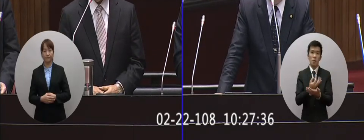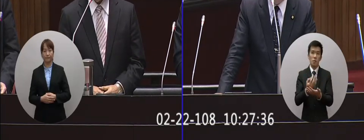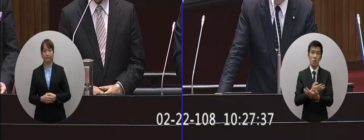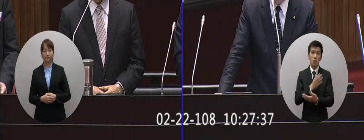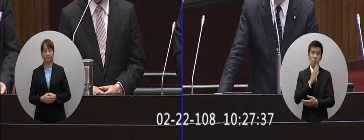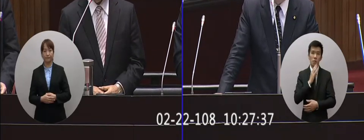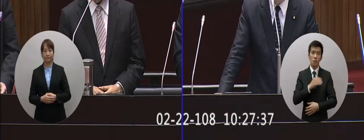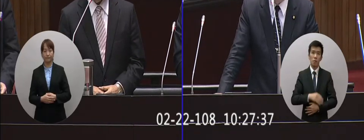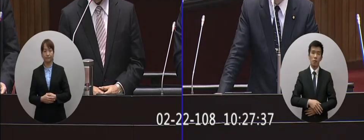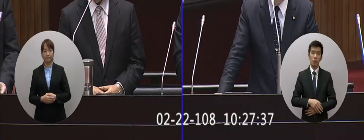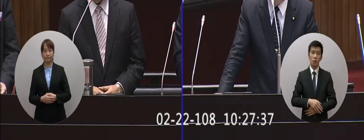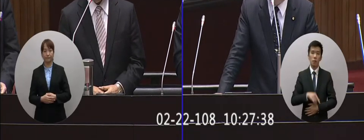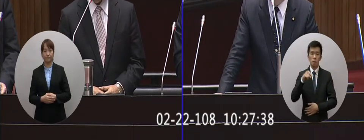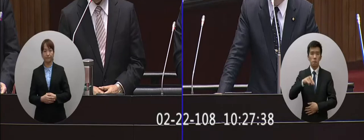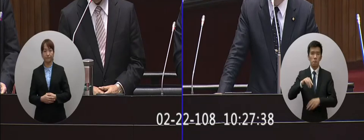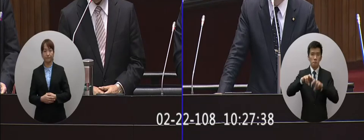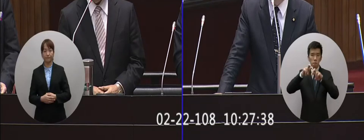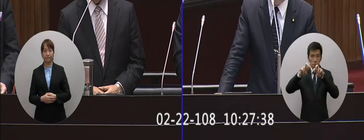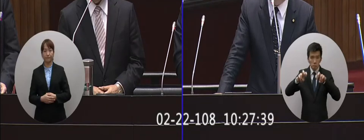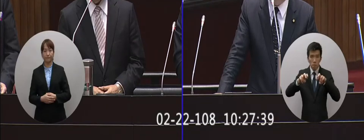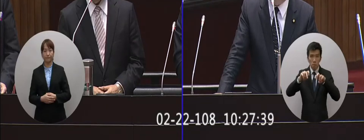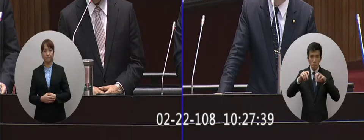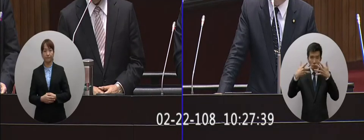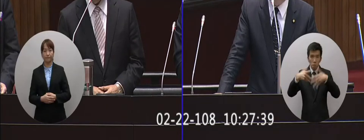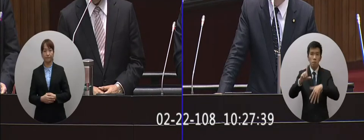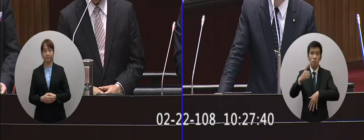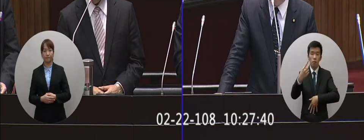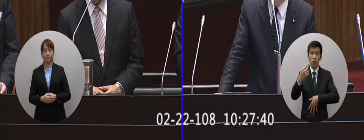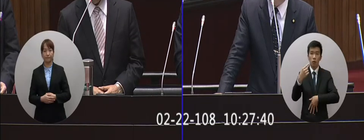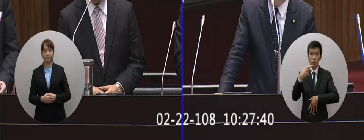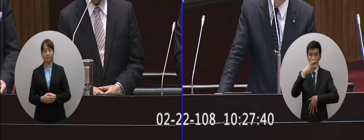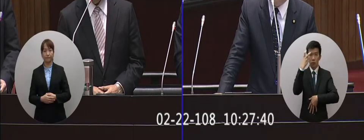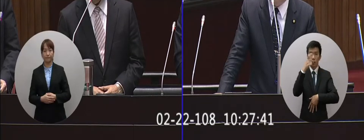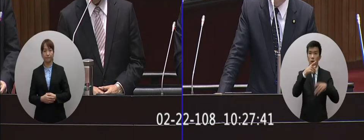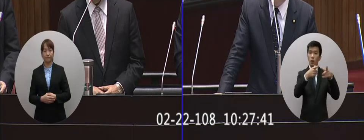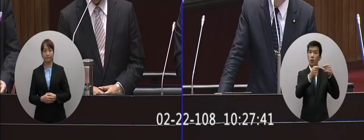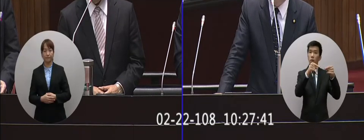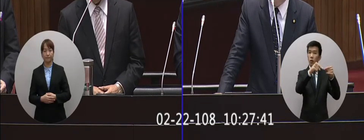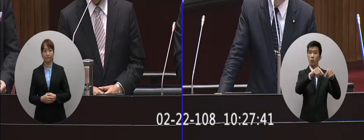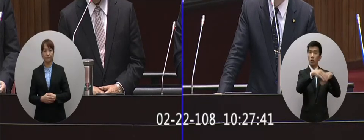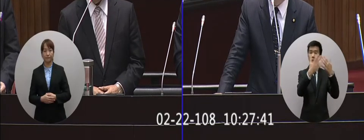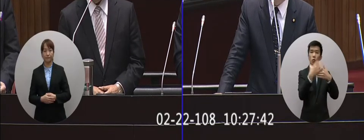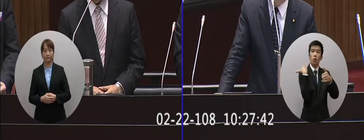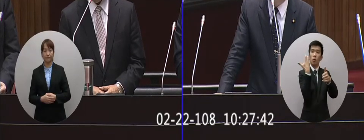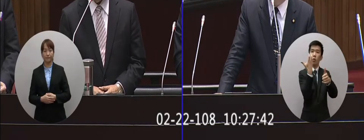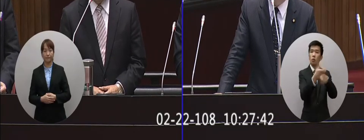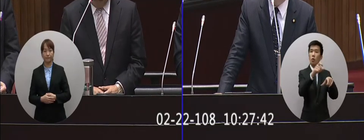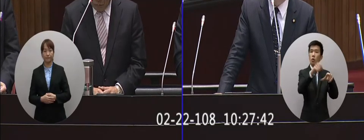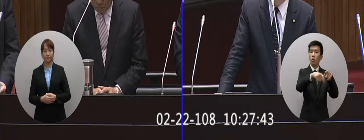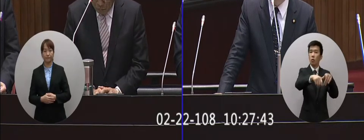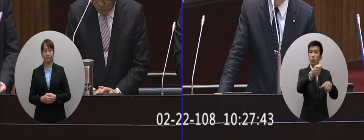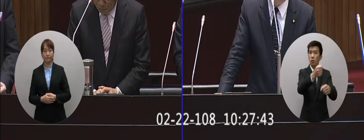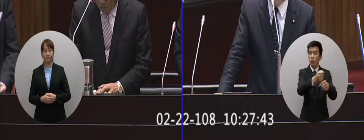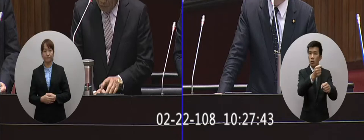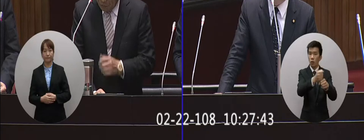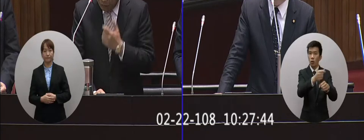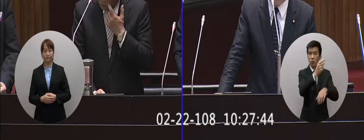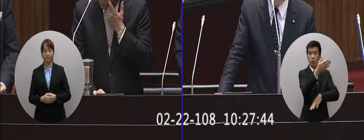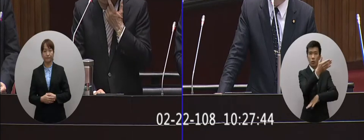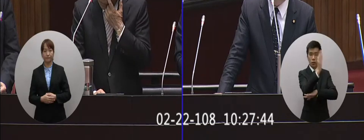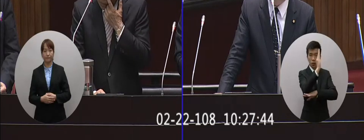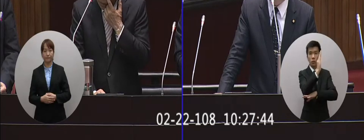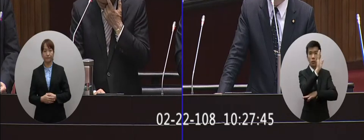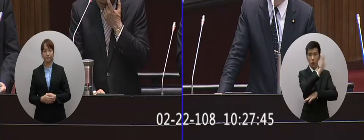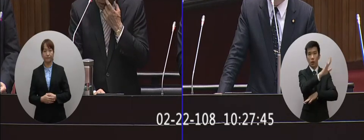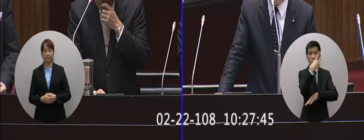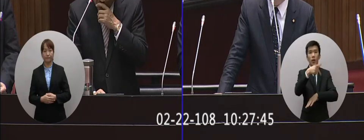它最大的原因就是说，日本它的铁道是公司化，是国有跟私有